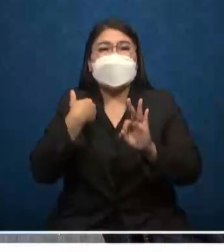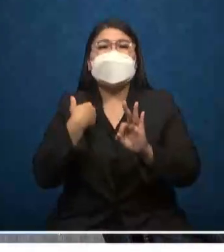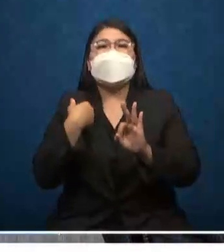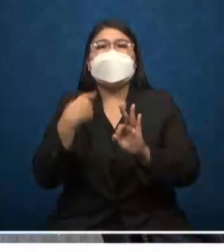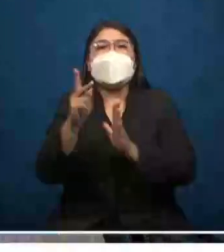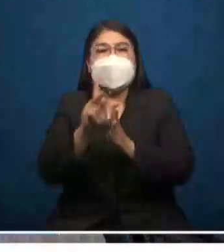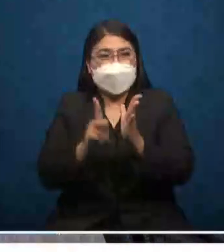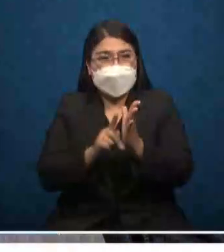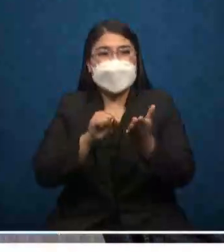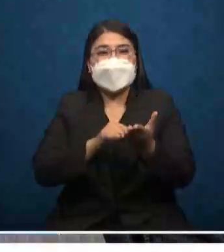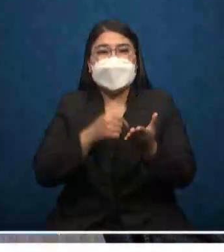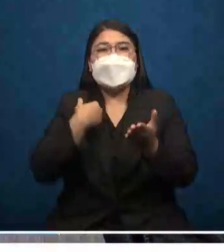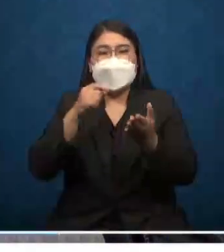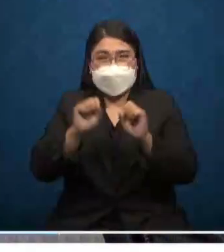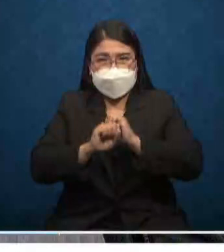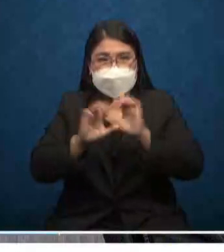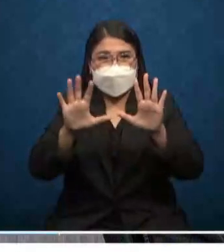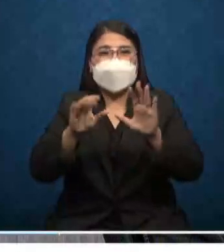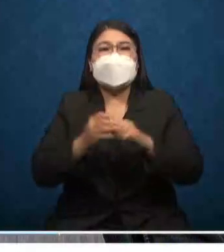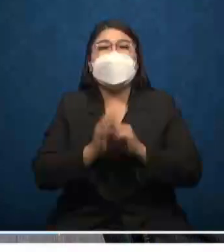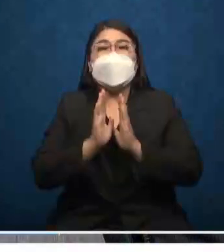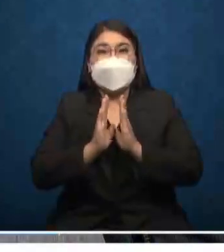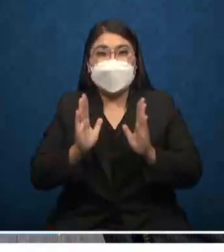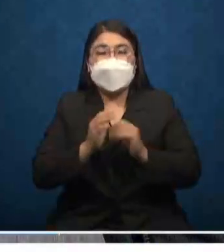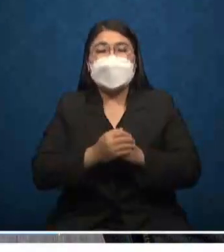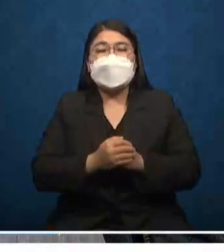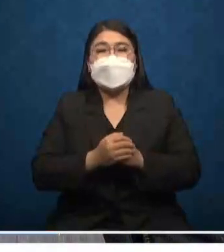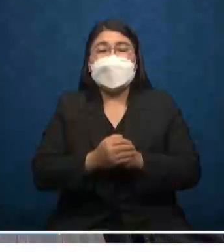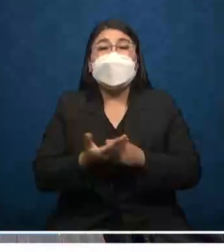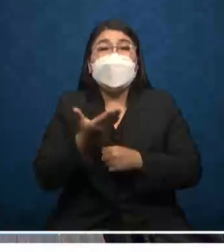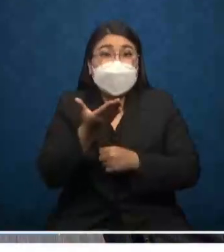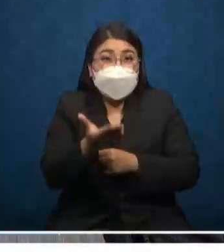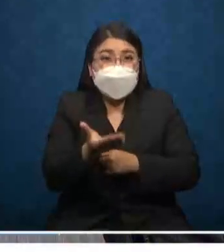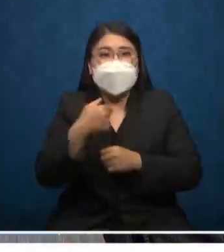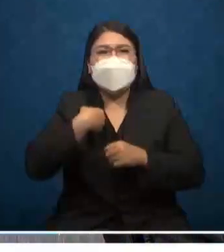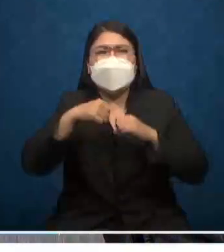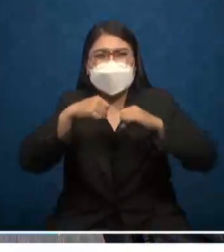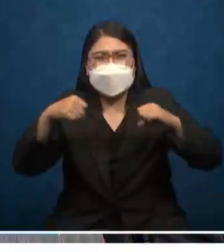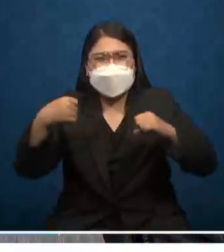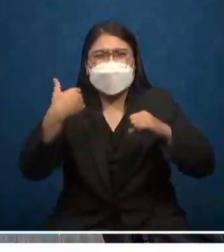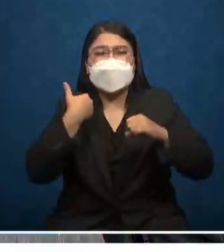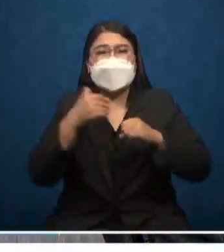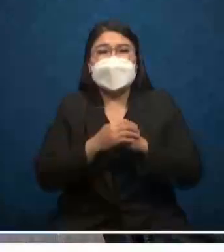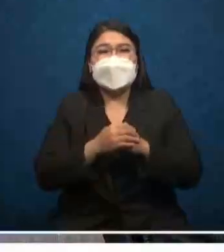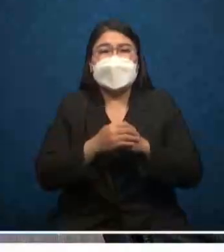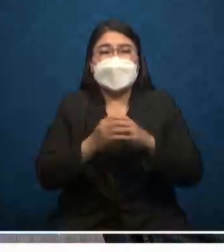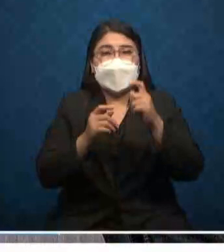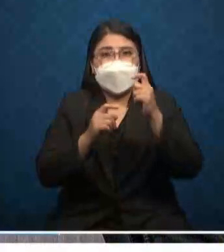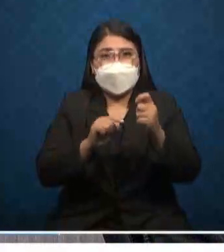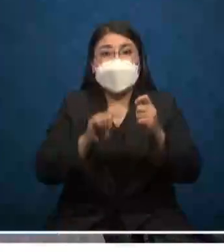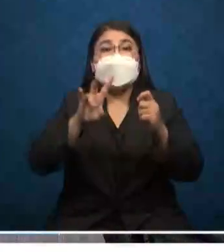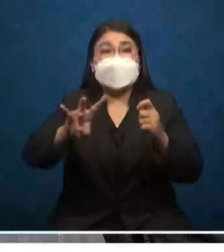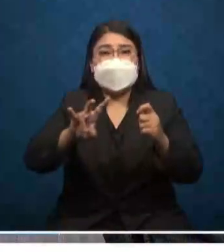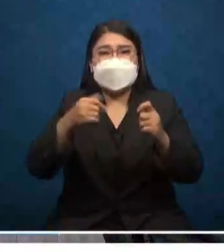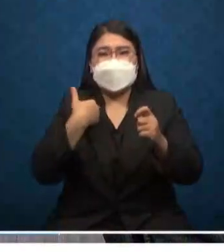แจงอย่างไรก็แต่ท่านประธานครับขอขยายความไปตรงนี้หนึ่งเพื่อให้เกิดความชัดเจนในข้ออนุ7คือเงินและทรัพย์สินที่ได้รับม